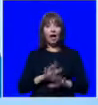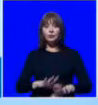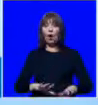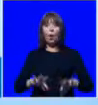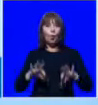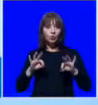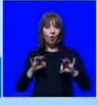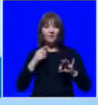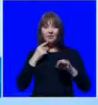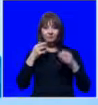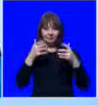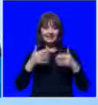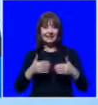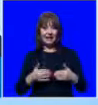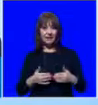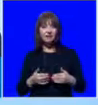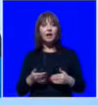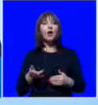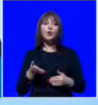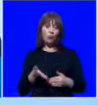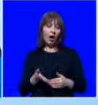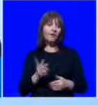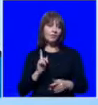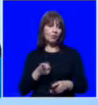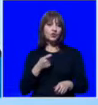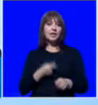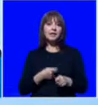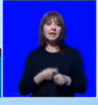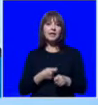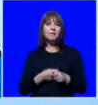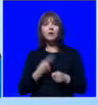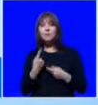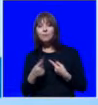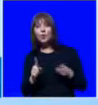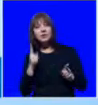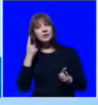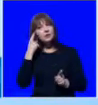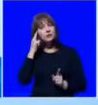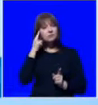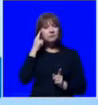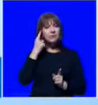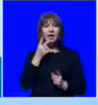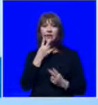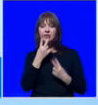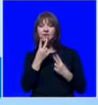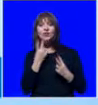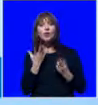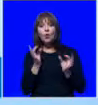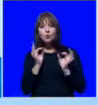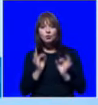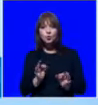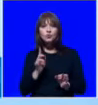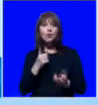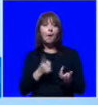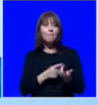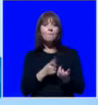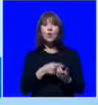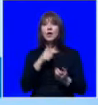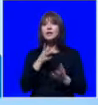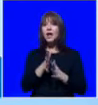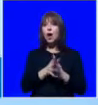готова, наистина вече може да се работи по различни концепции и да се види колко са точно хората, които трябва да